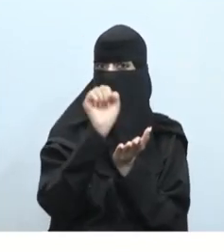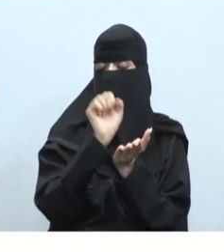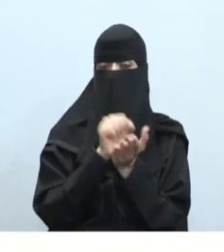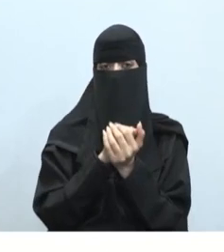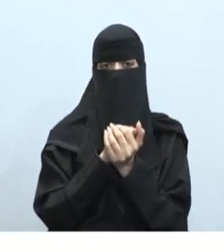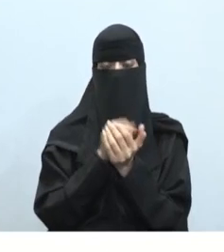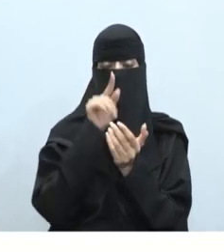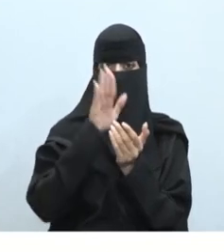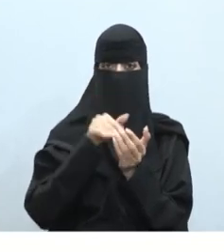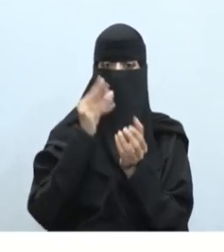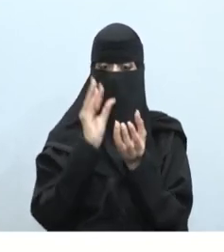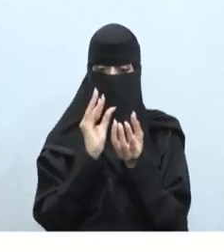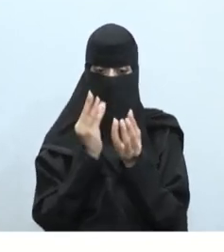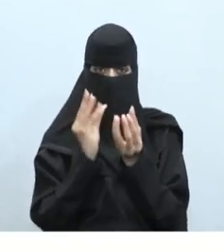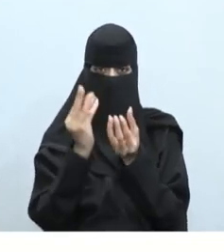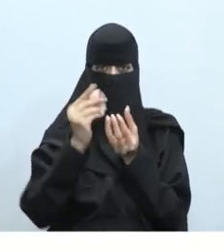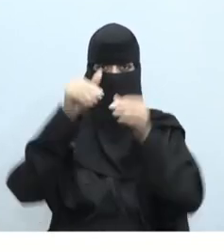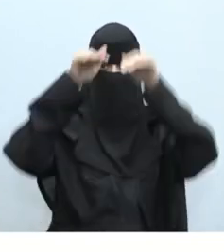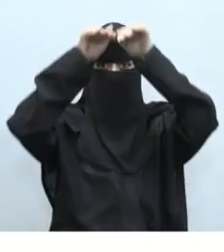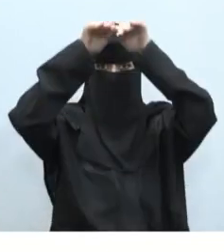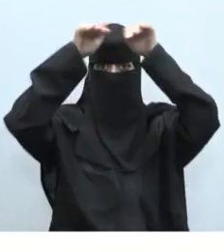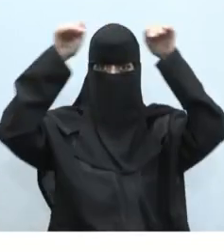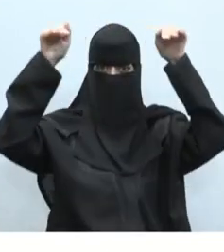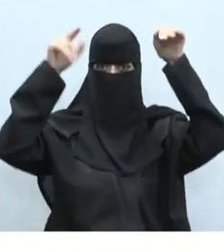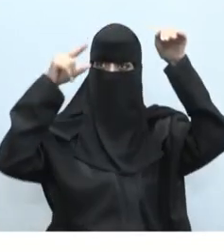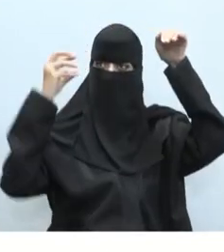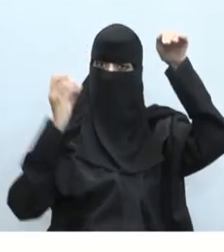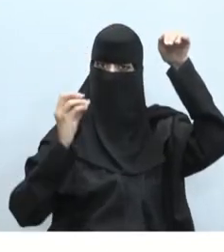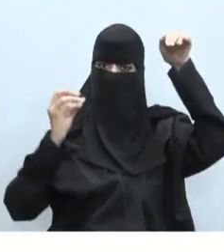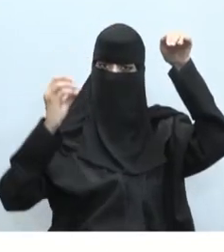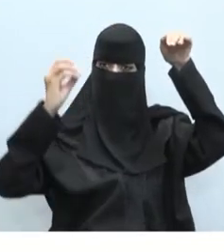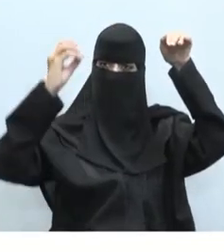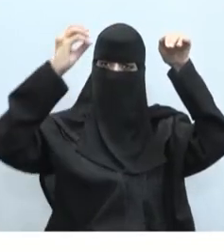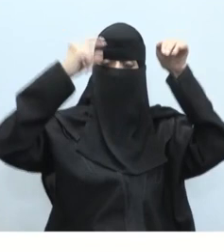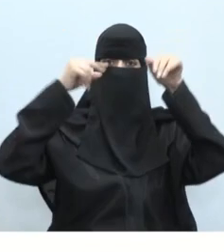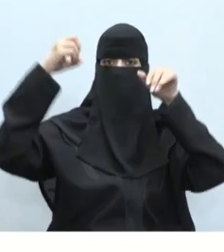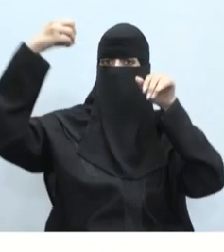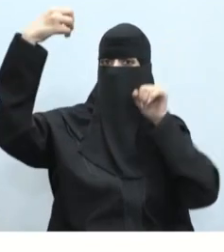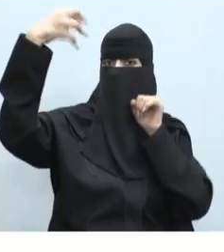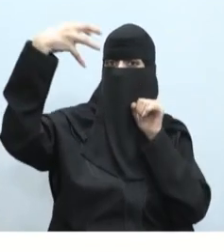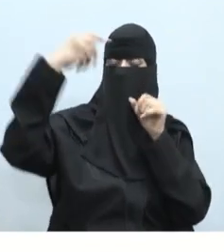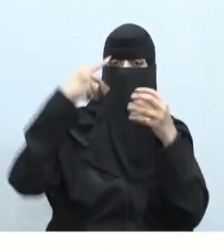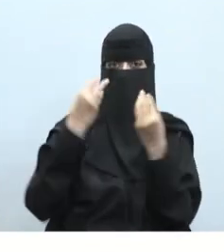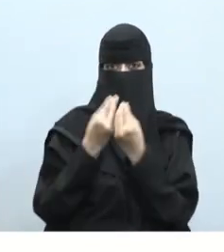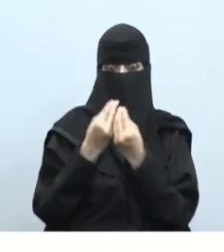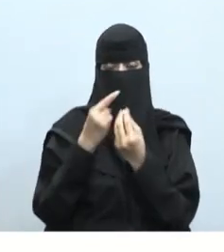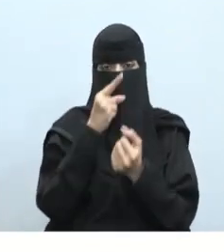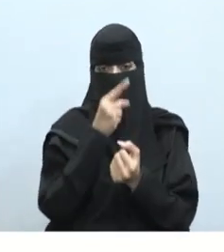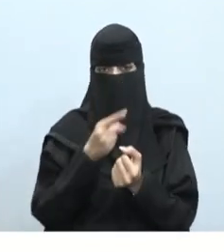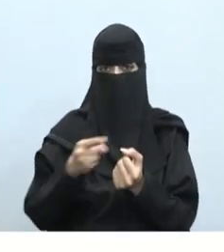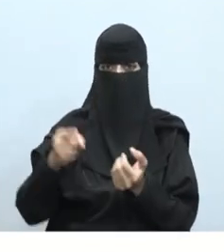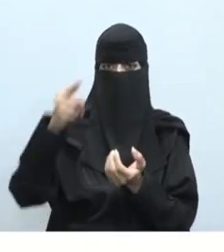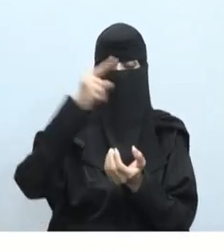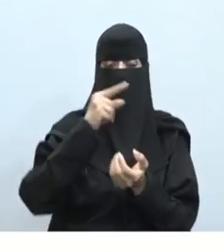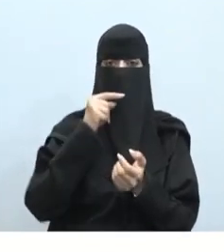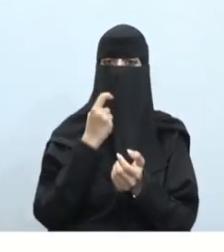اذا هذه الكوكبات تمر بها الشمس في اثناء مسارها الظاهري في السماء على مدار